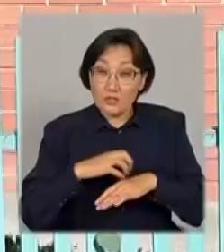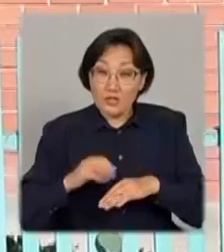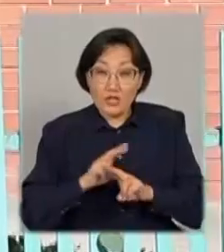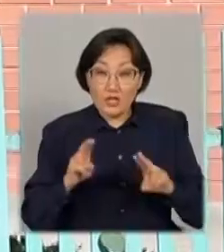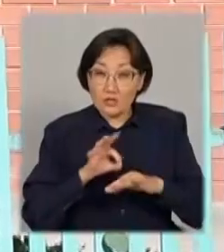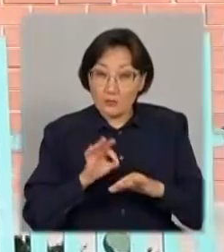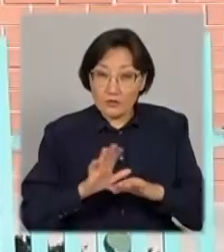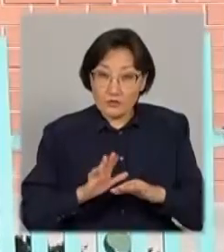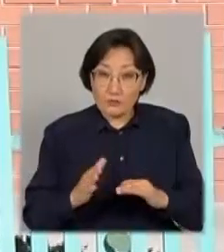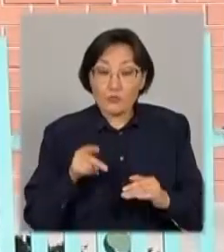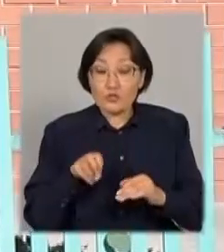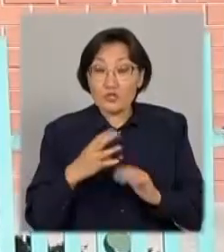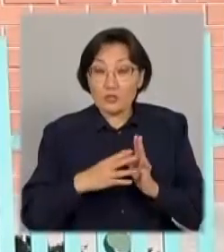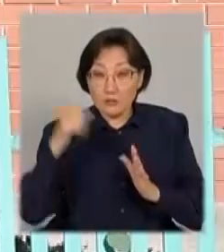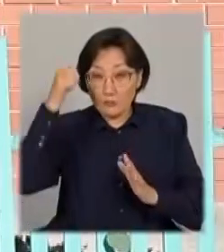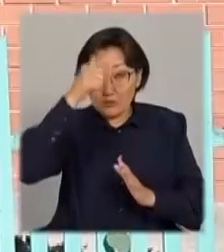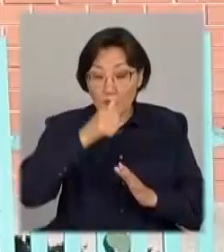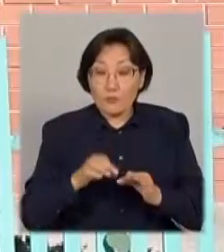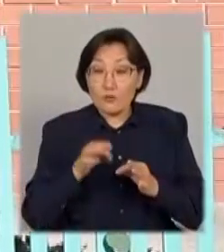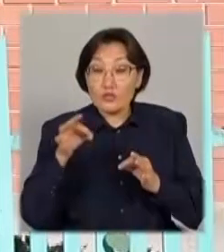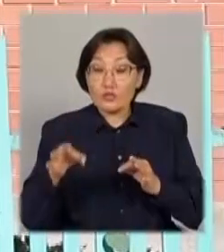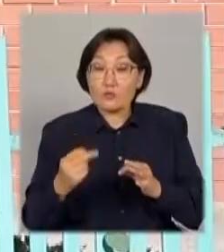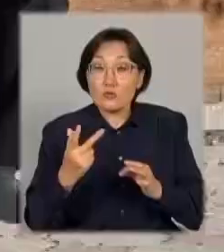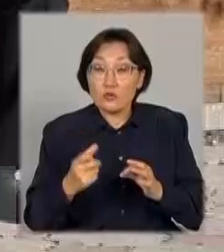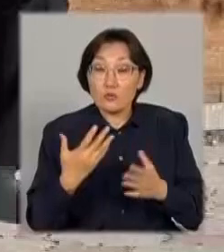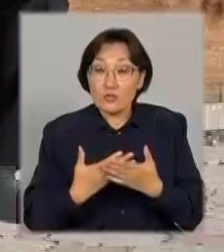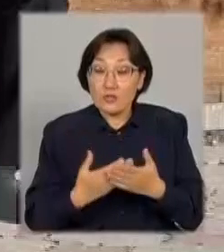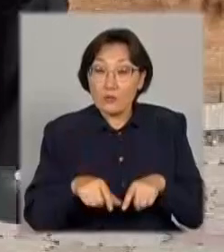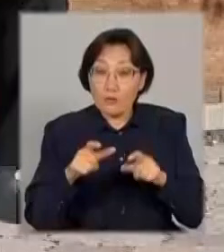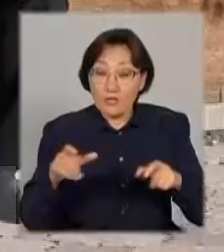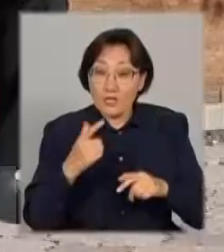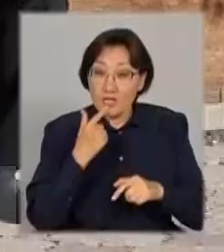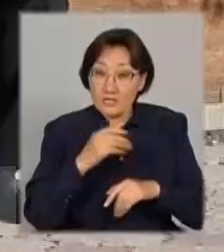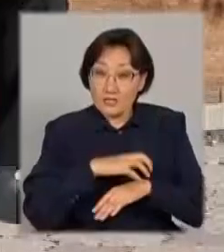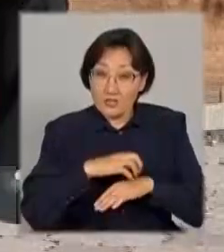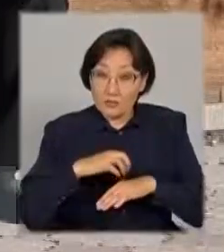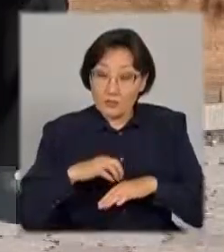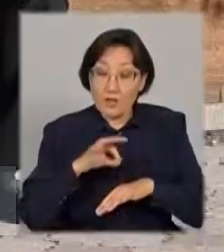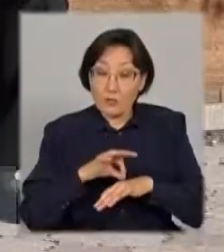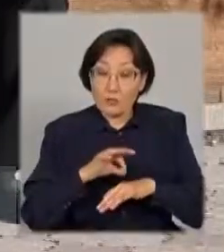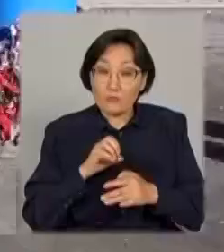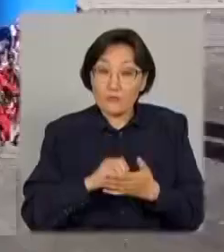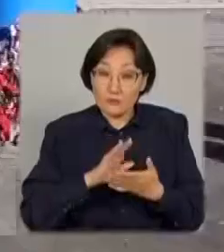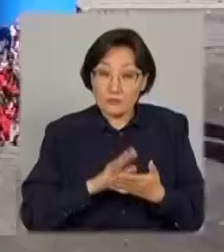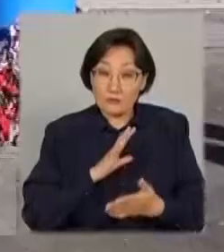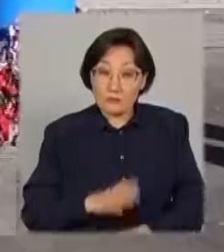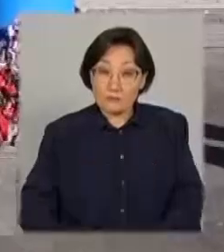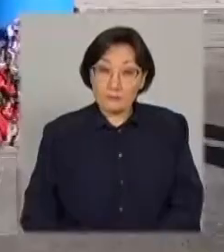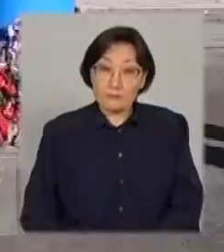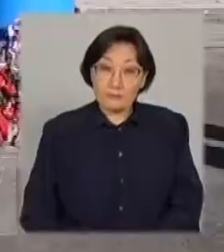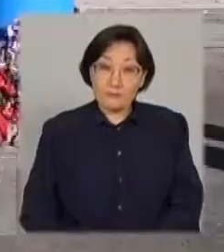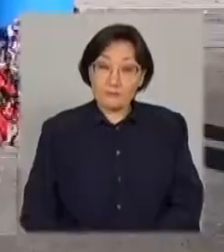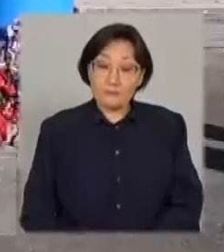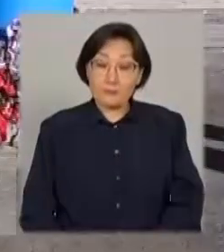знаем. Бұл әулеттің мына ескі баспанада тұрып келе жатқанына 43 жыл болған. Қаңтар айында үйлері сүрлет дегенде